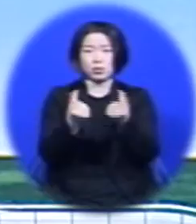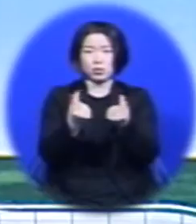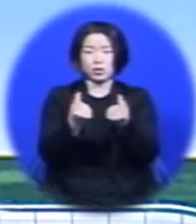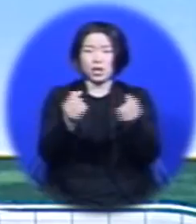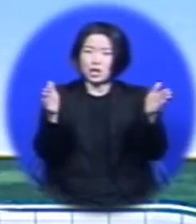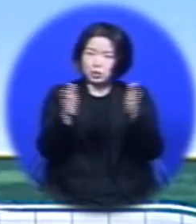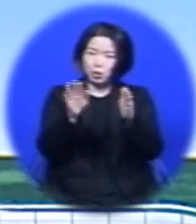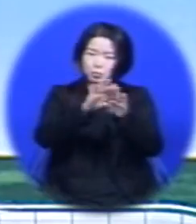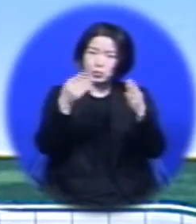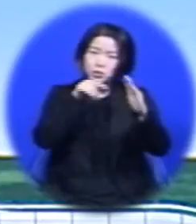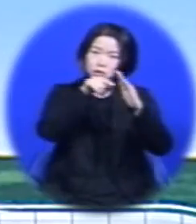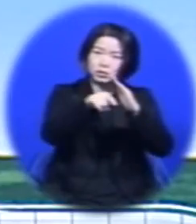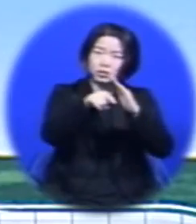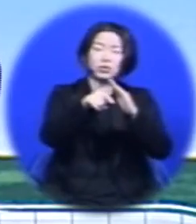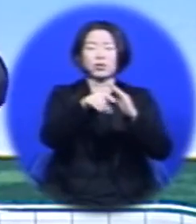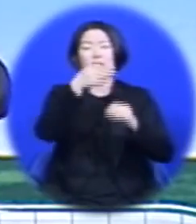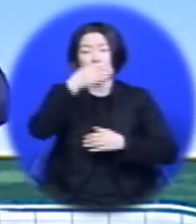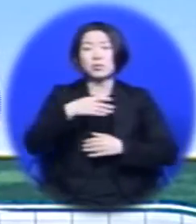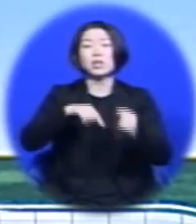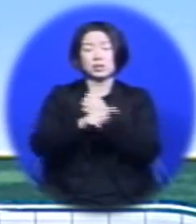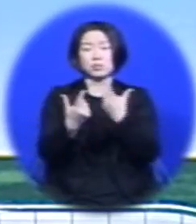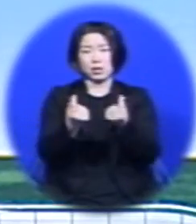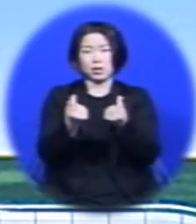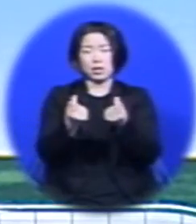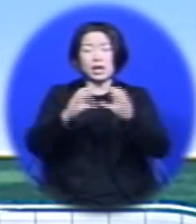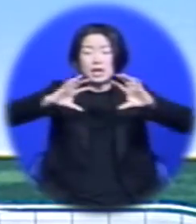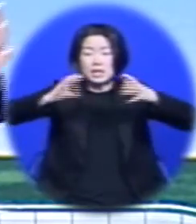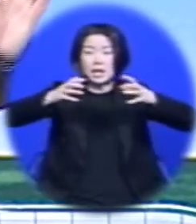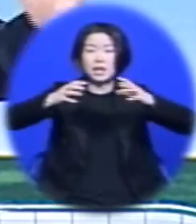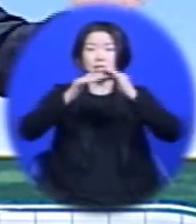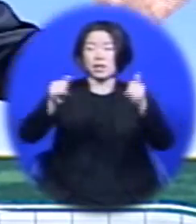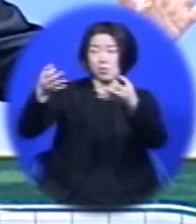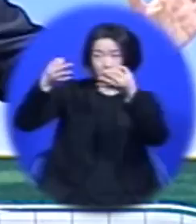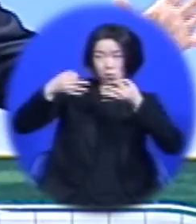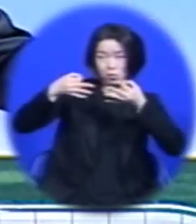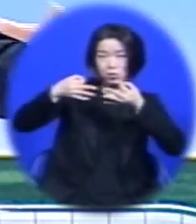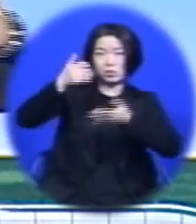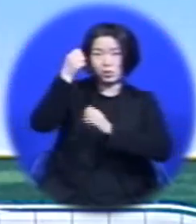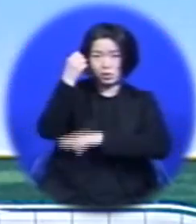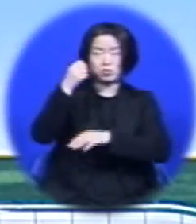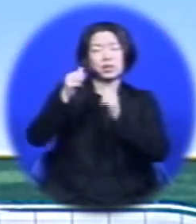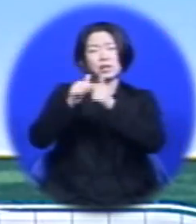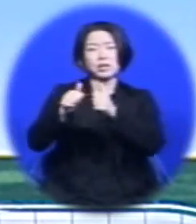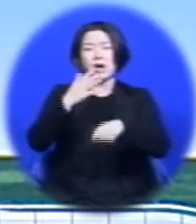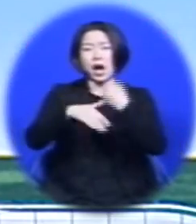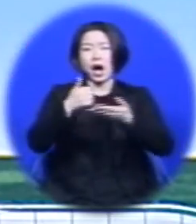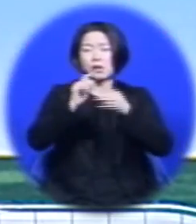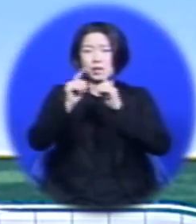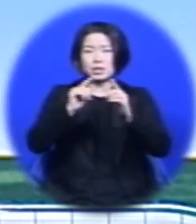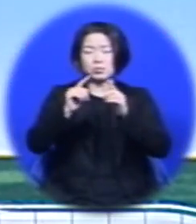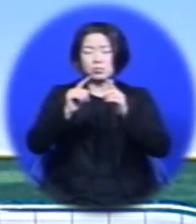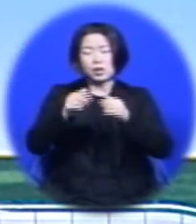힘들다는 거죠 세상 사람들이 보는 기준에 의하면 하나님 말씀 들어 사는 것은 다 힘들고 어려워